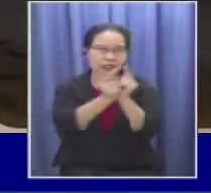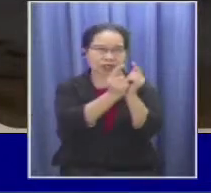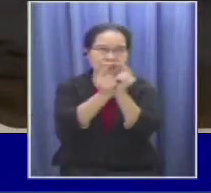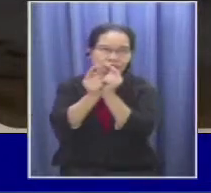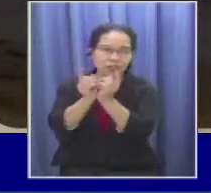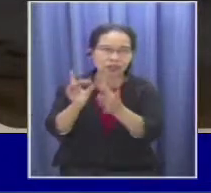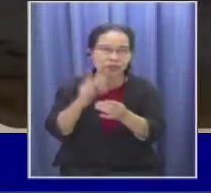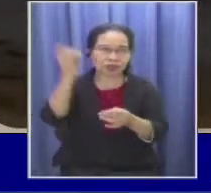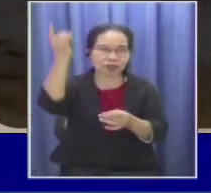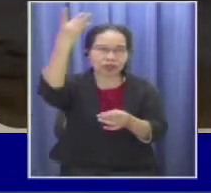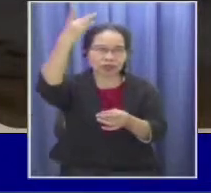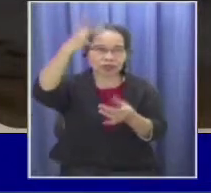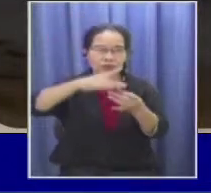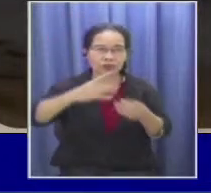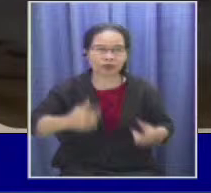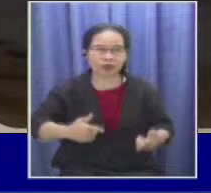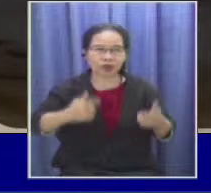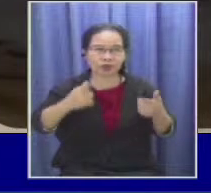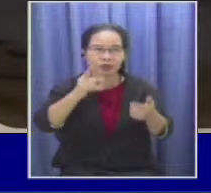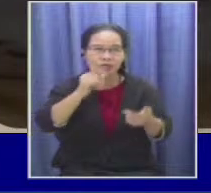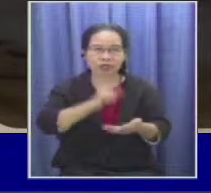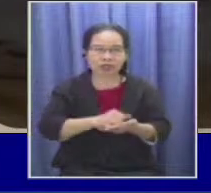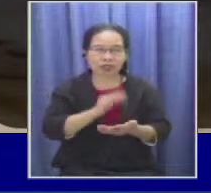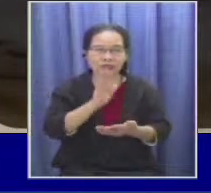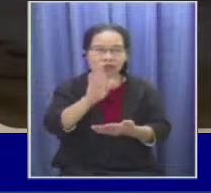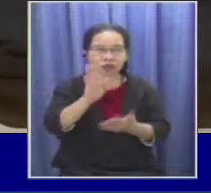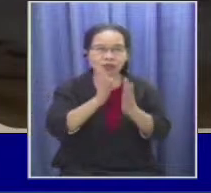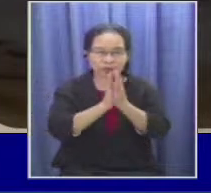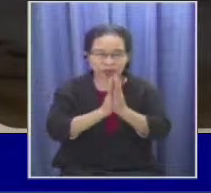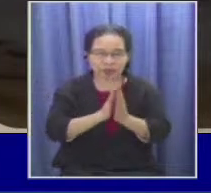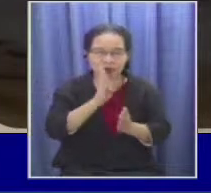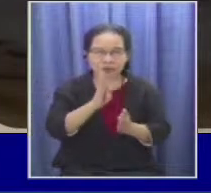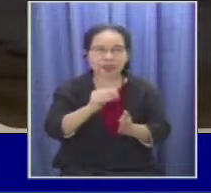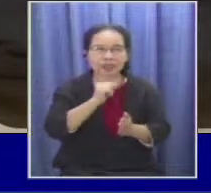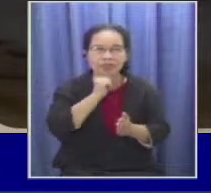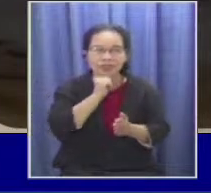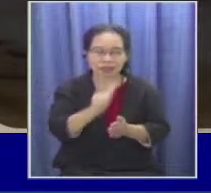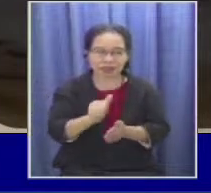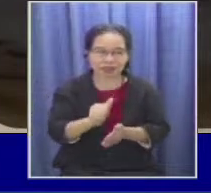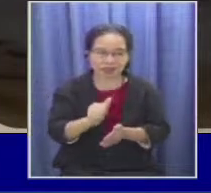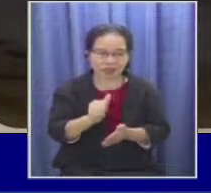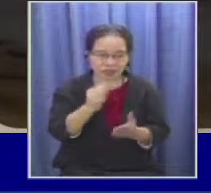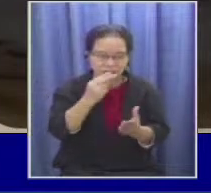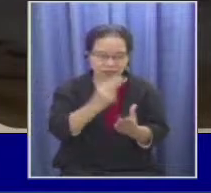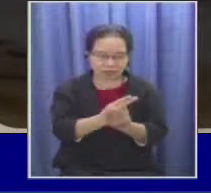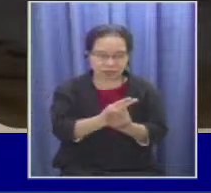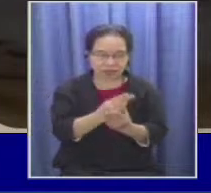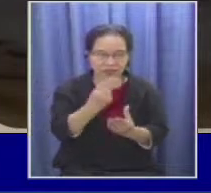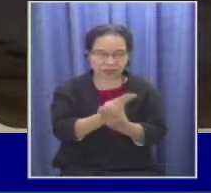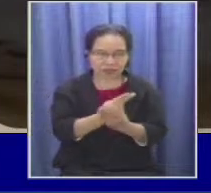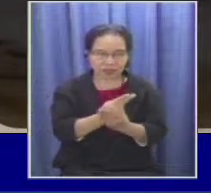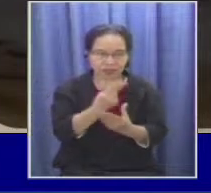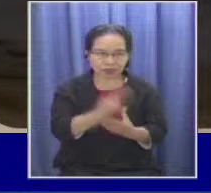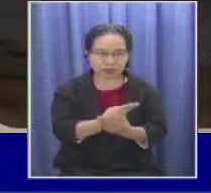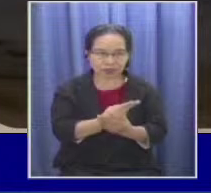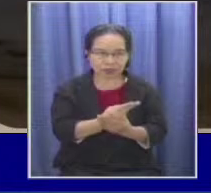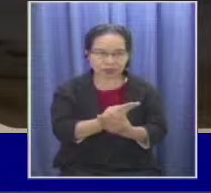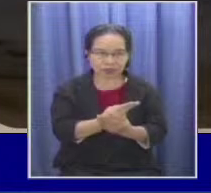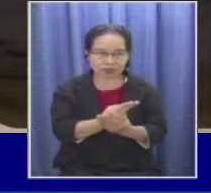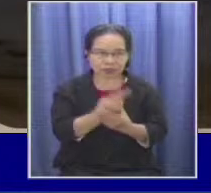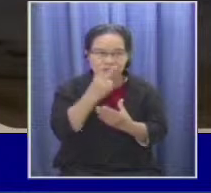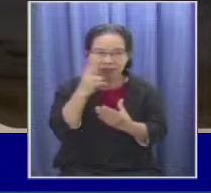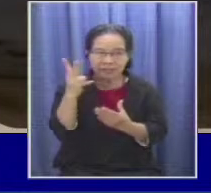den na munni woni sɛ wan enso ne moye enkwa dom